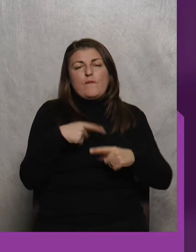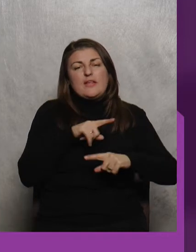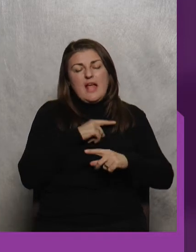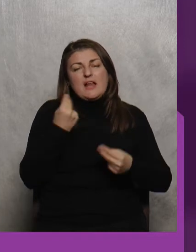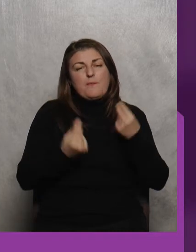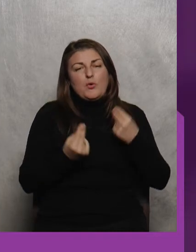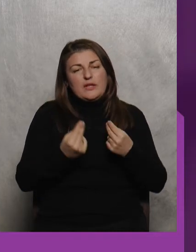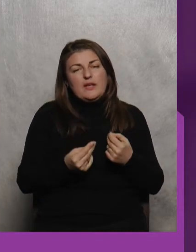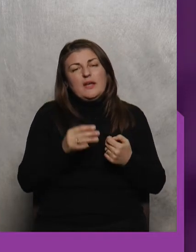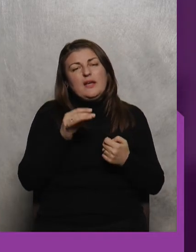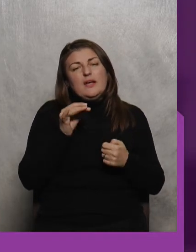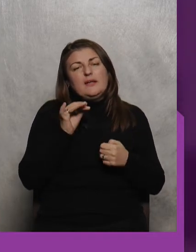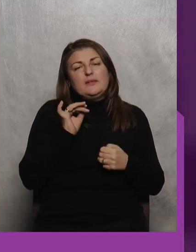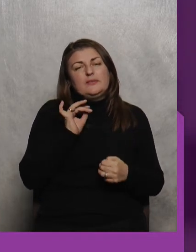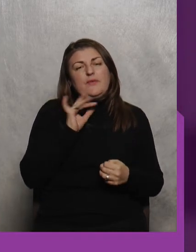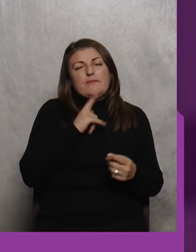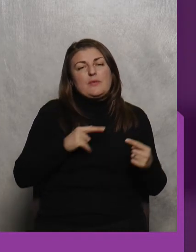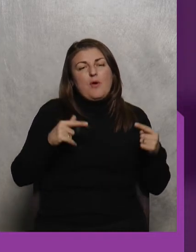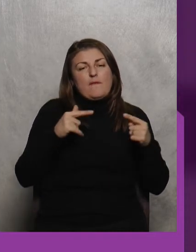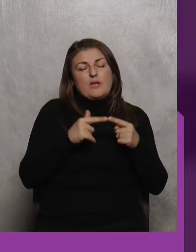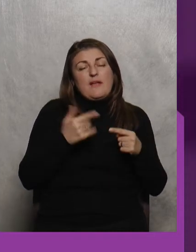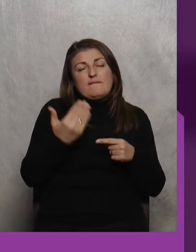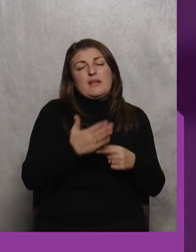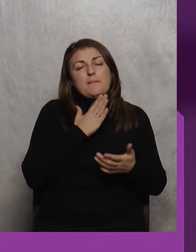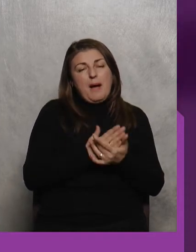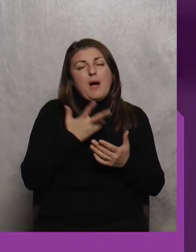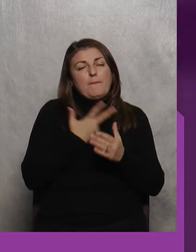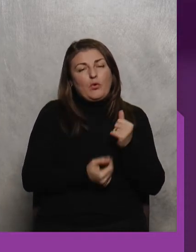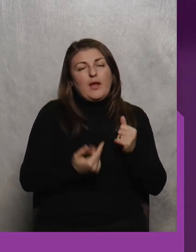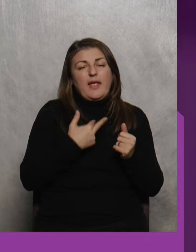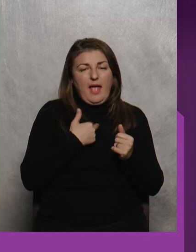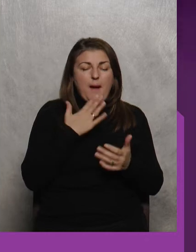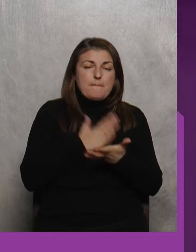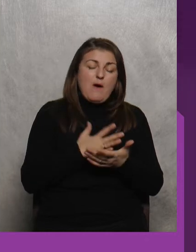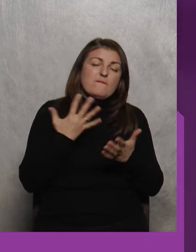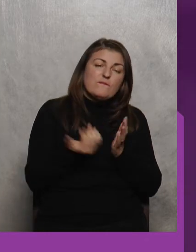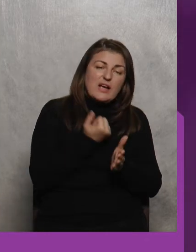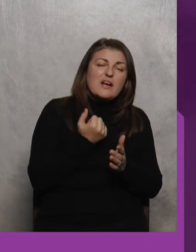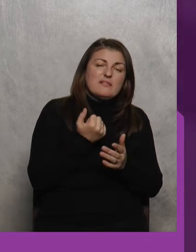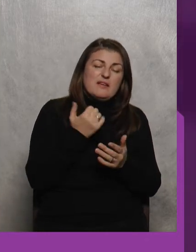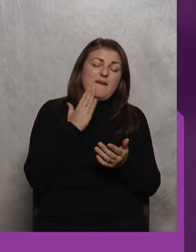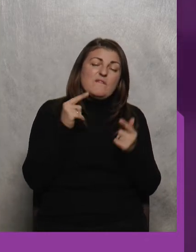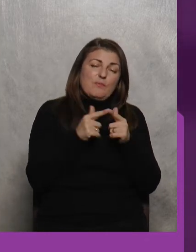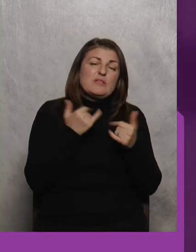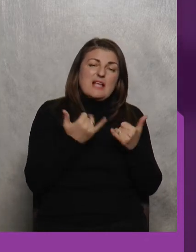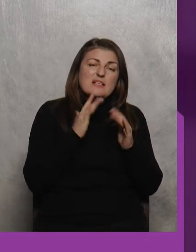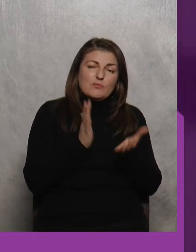фінальних поєдинків. Відповідно, він має програш, я маю виграш, і відповідно зараз